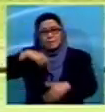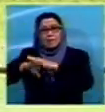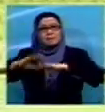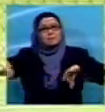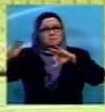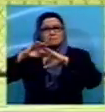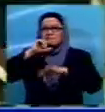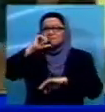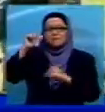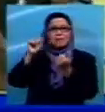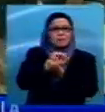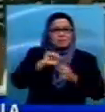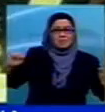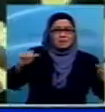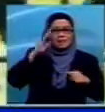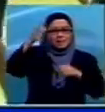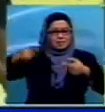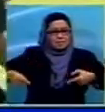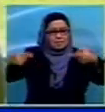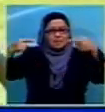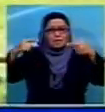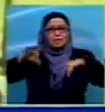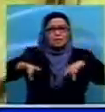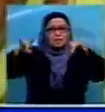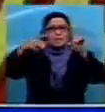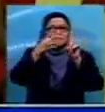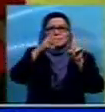Chile bertemu Australia pada 14 Jun nanti.